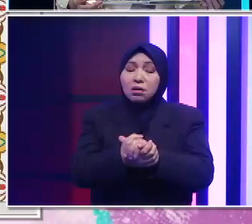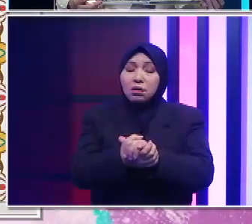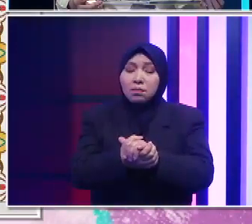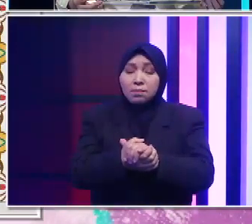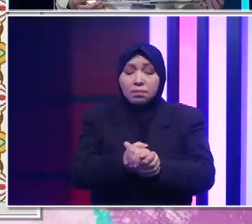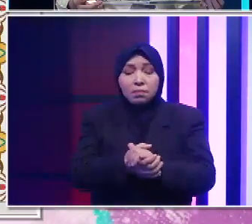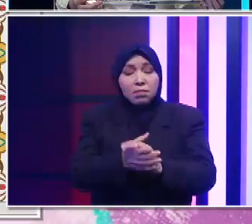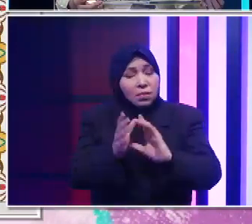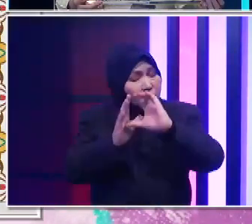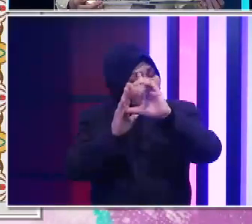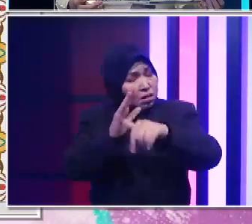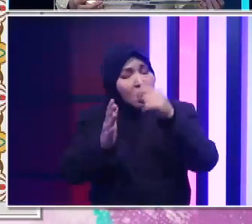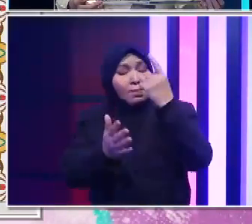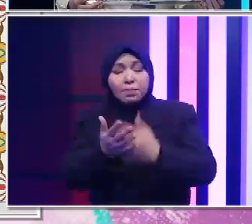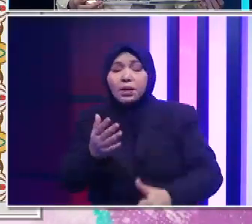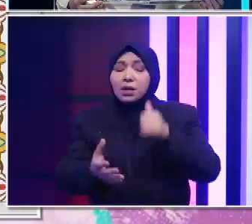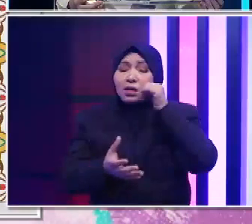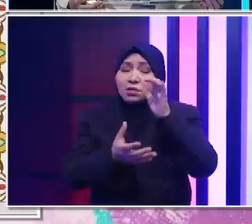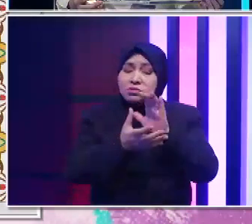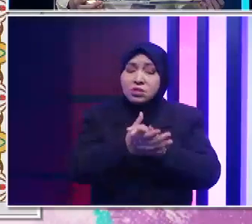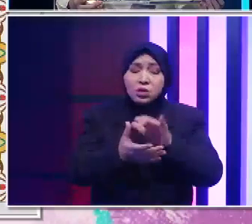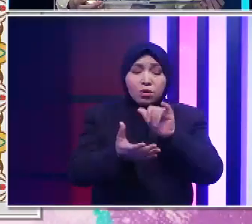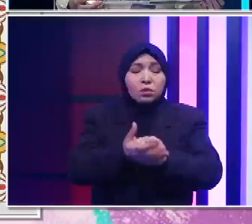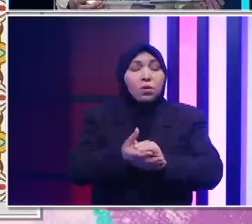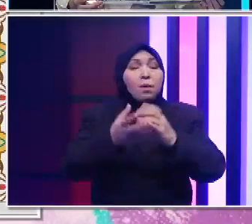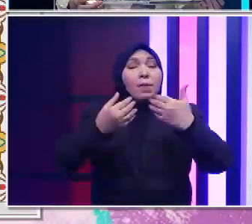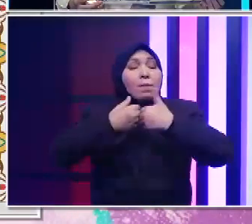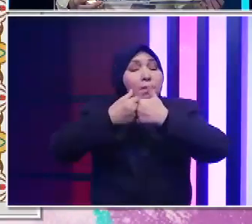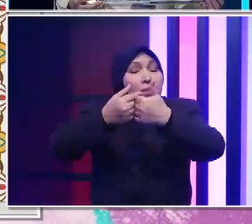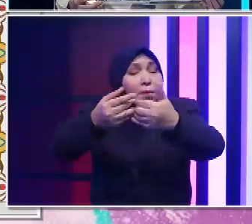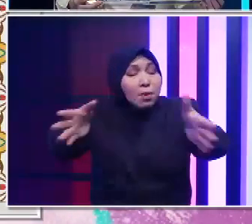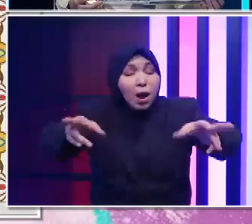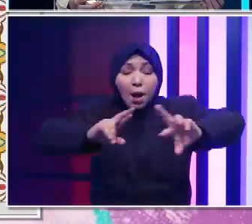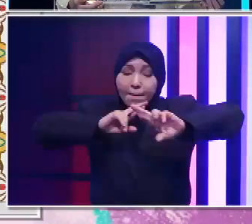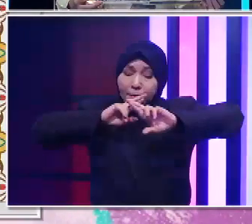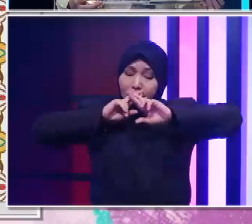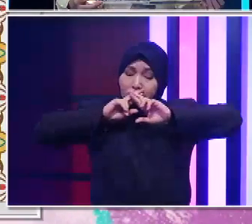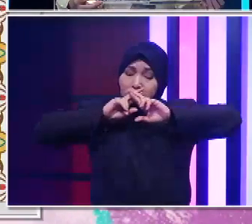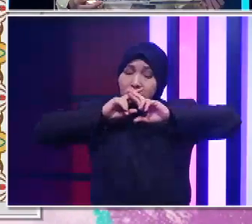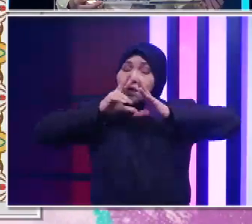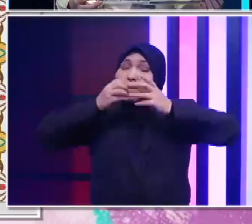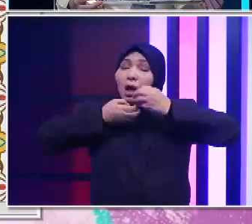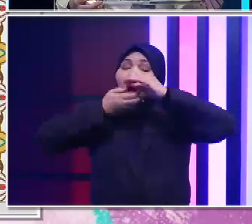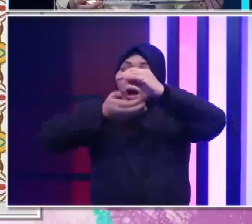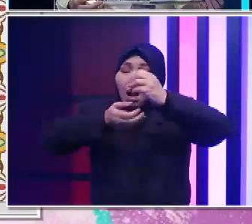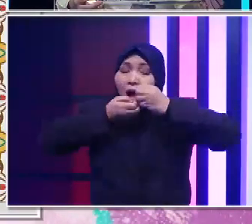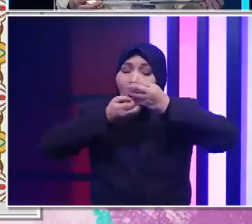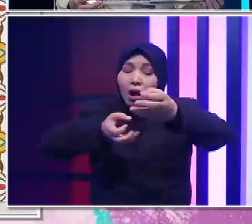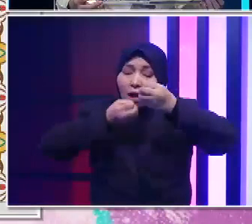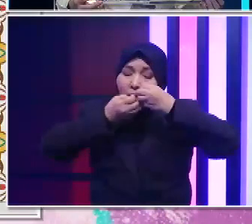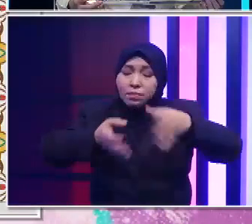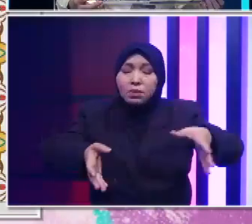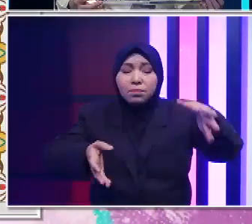Hai helm menempa Azmi Hiwa allohu